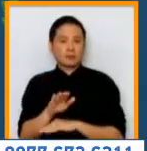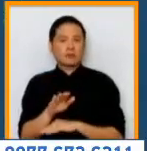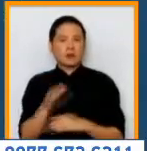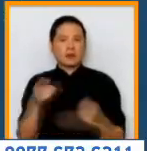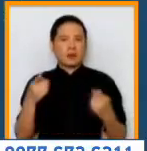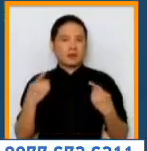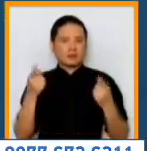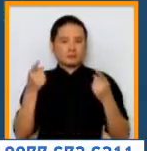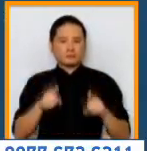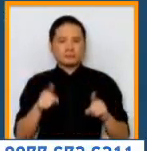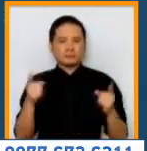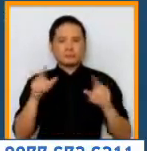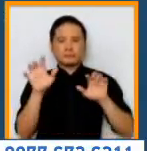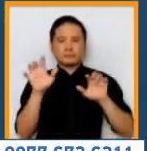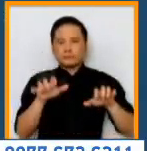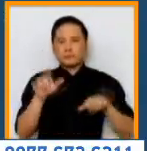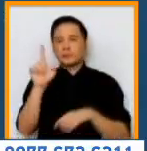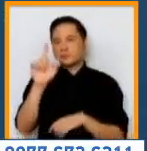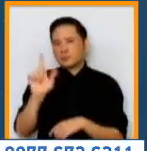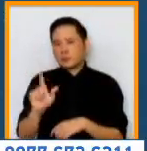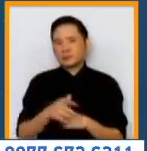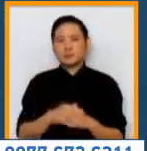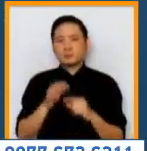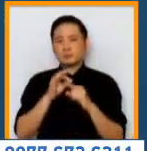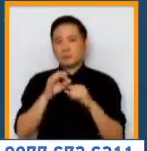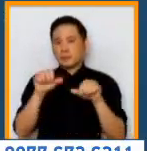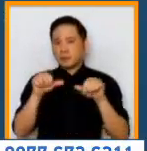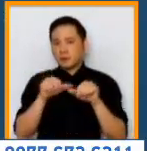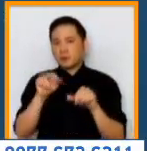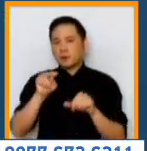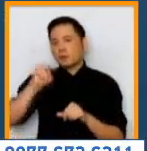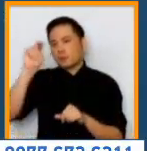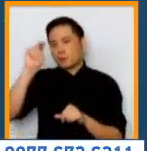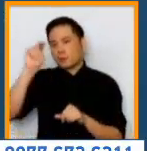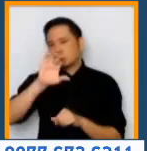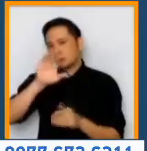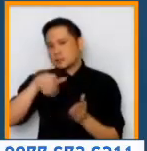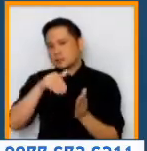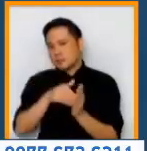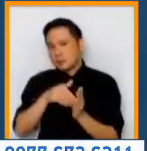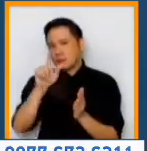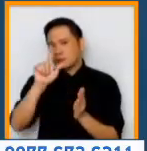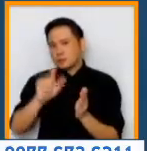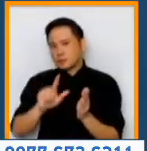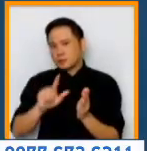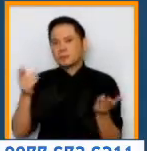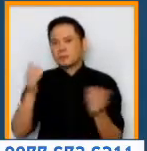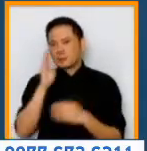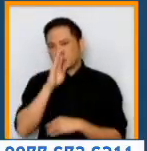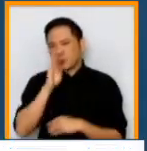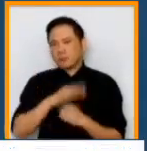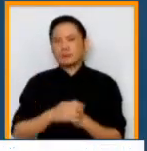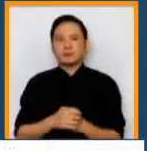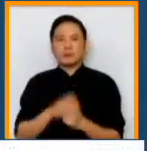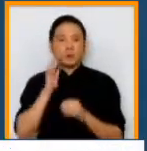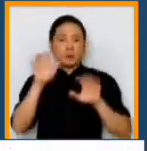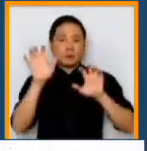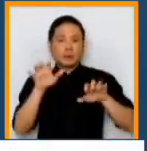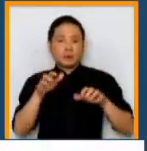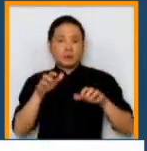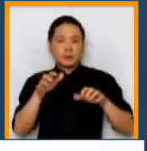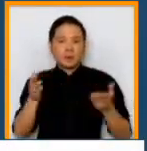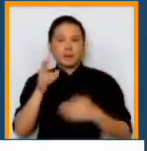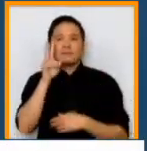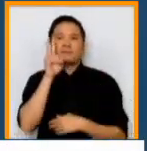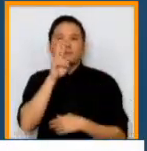Luzon, lalo na sa mga rehiyon ng Northern at Central Luzon at Bicol. Posible rin ang buong araw na ulan sa Visayas. Mula